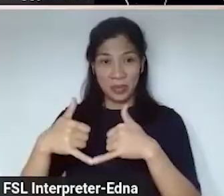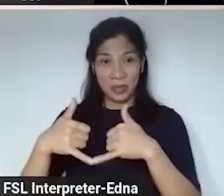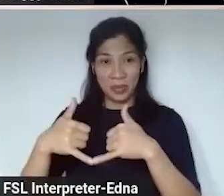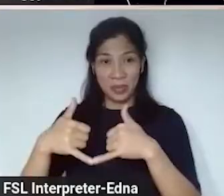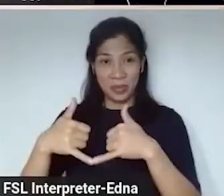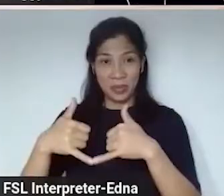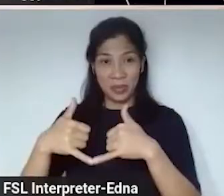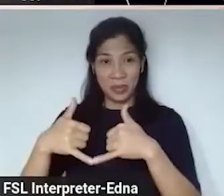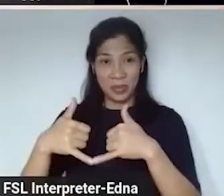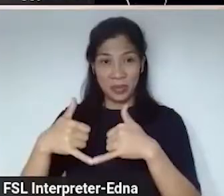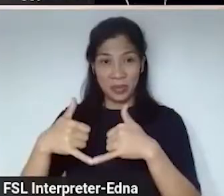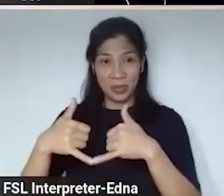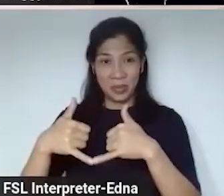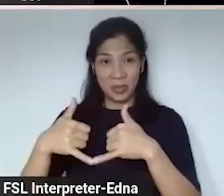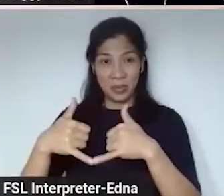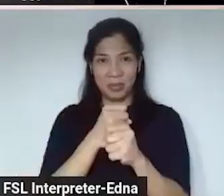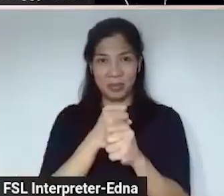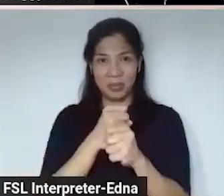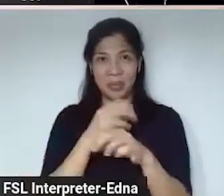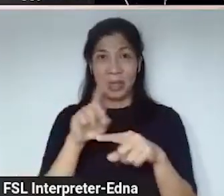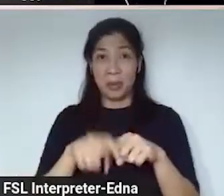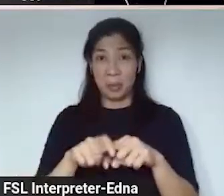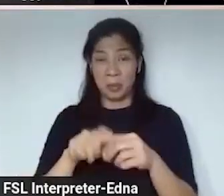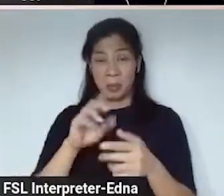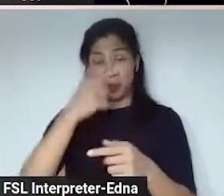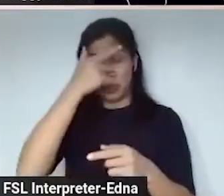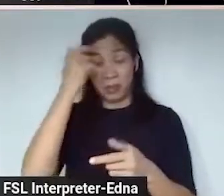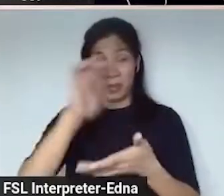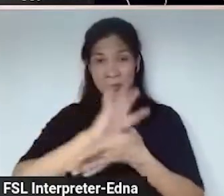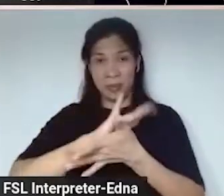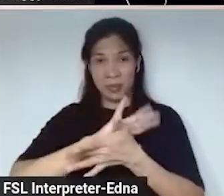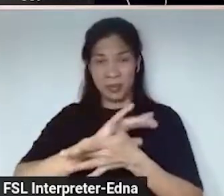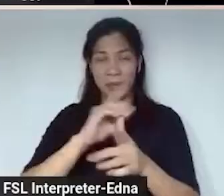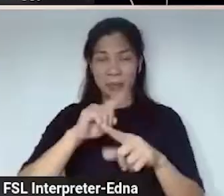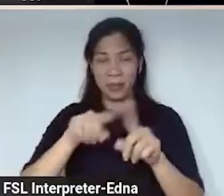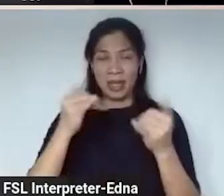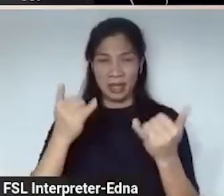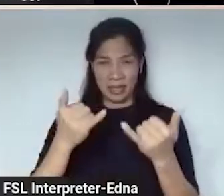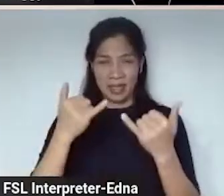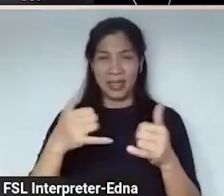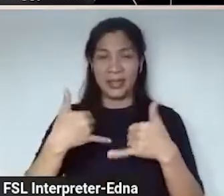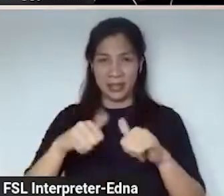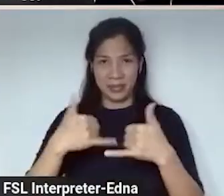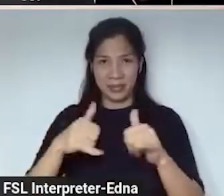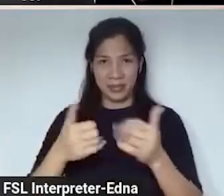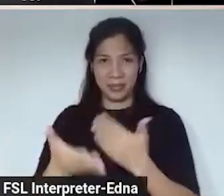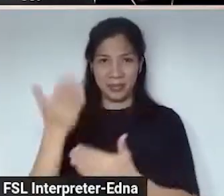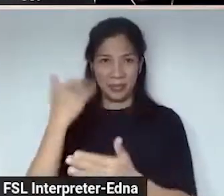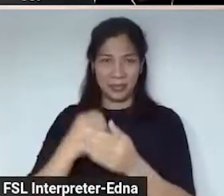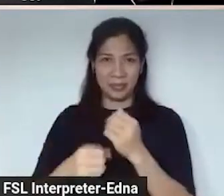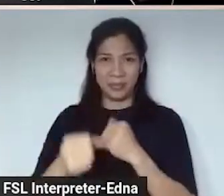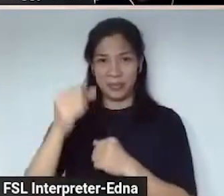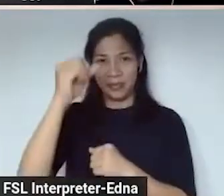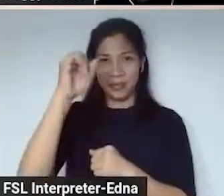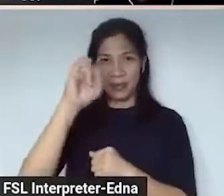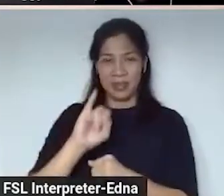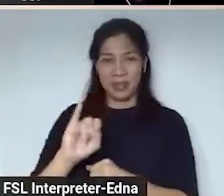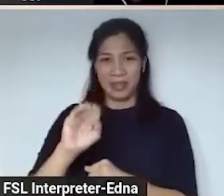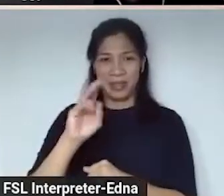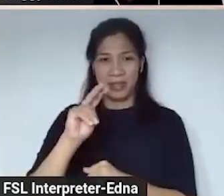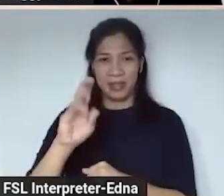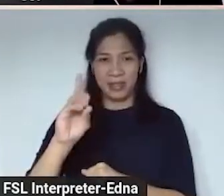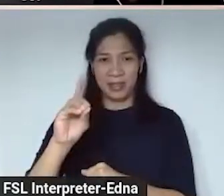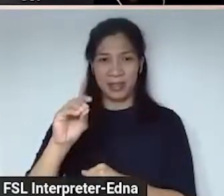pandemic. Nakapaglaro na rin kami last year sa Indonesia for the 11th Para-ASEAN Games.